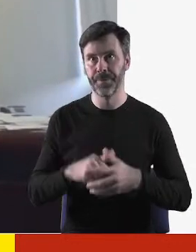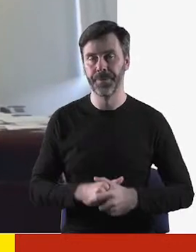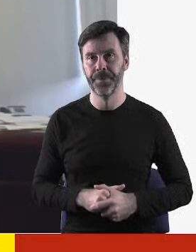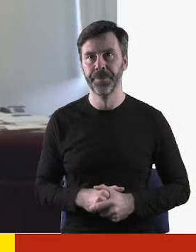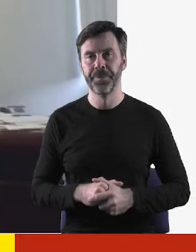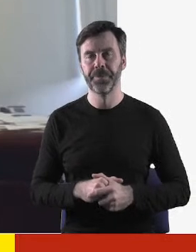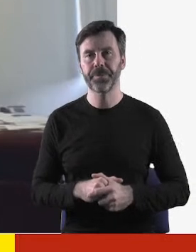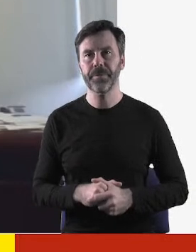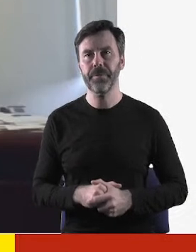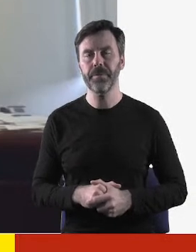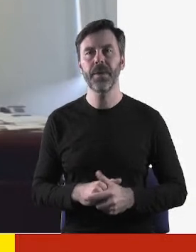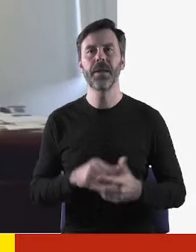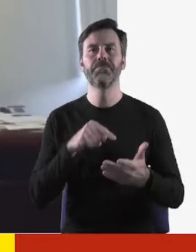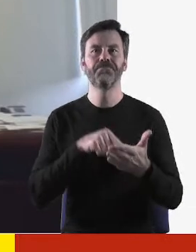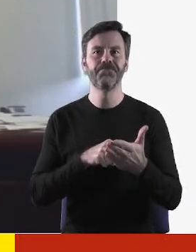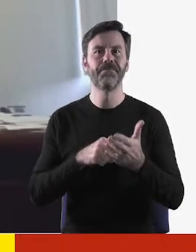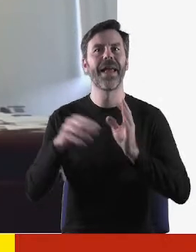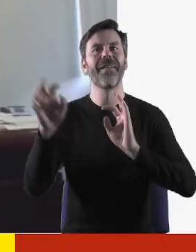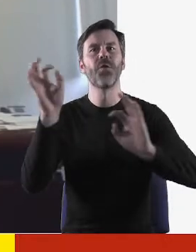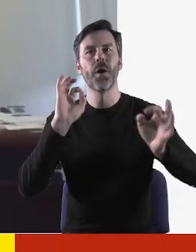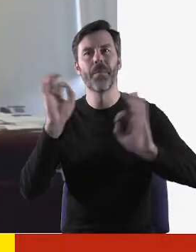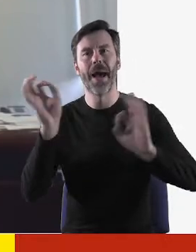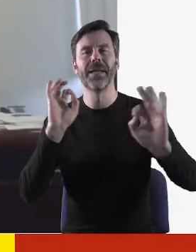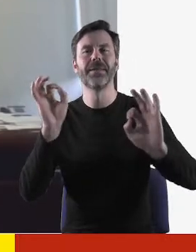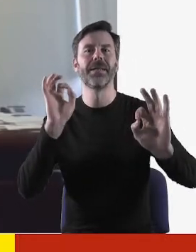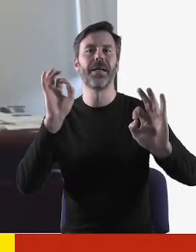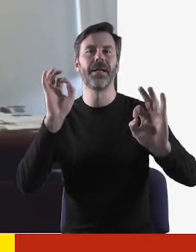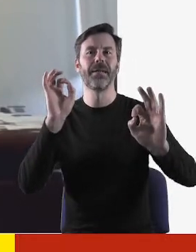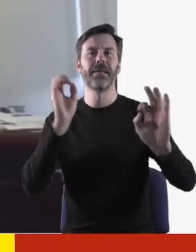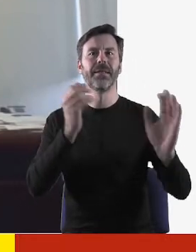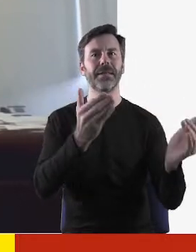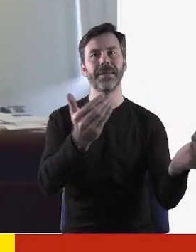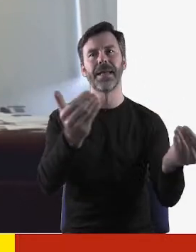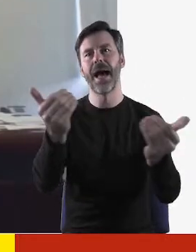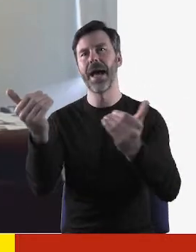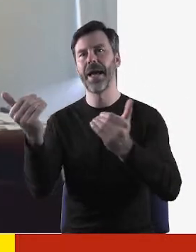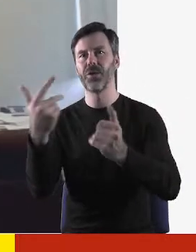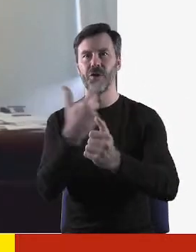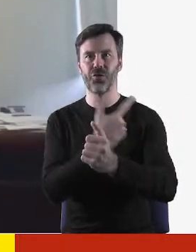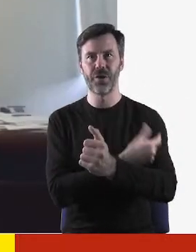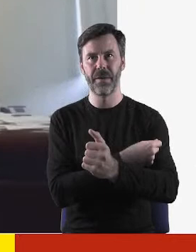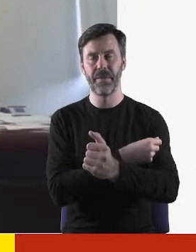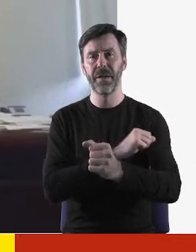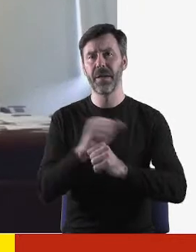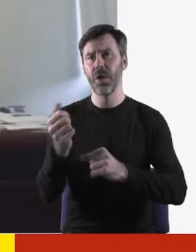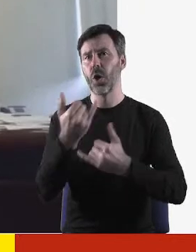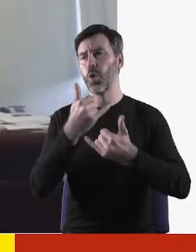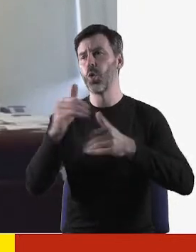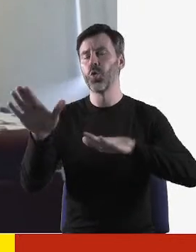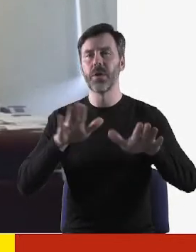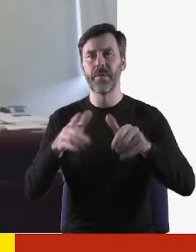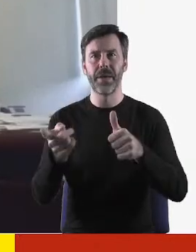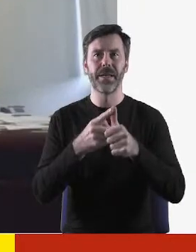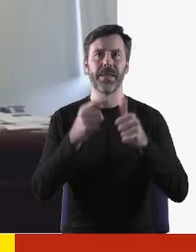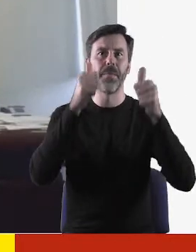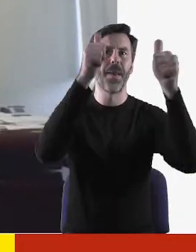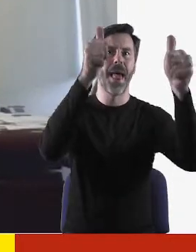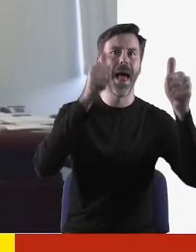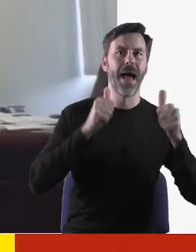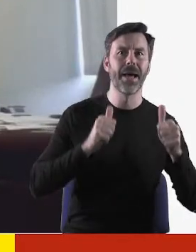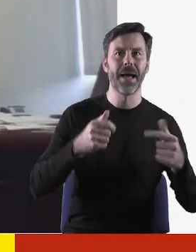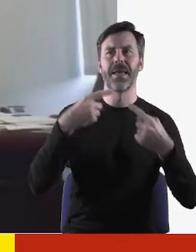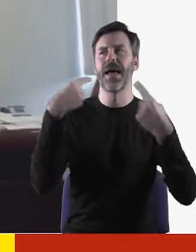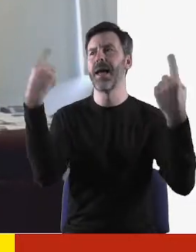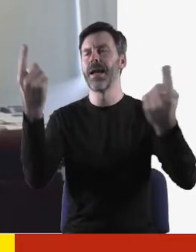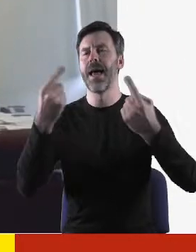informacje, zachęty do szczepień znajdują się w bardzo wielu miejscach, na plakatach, na billboardach, w telewizji,